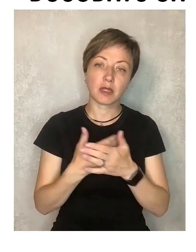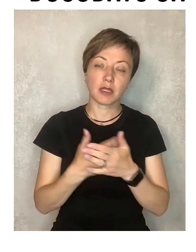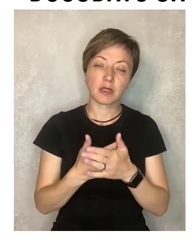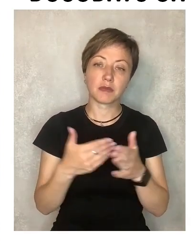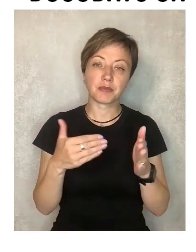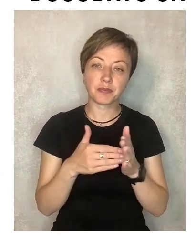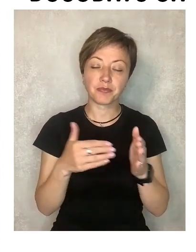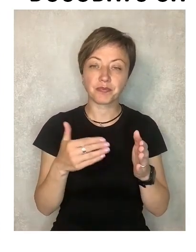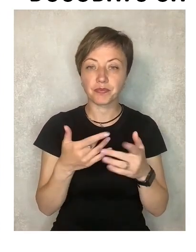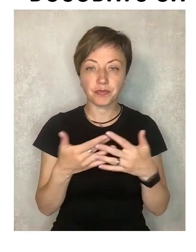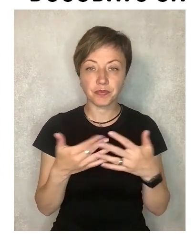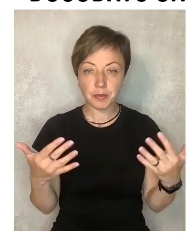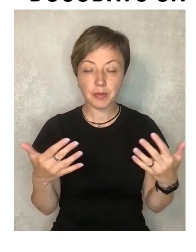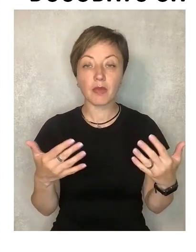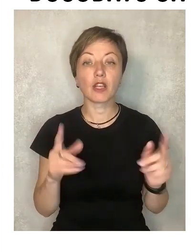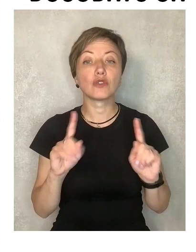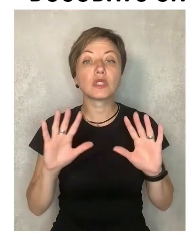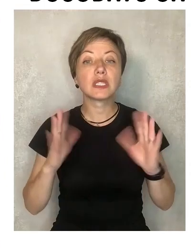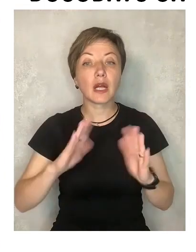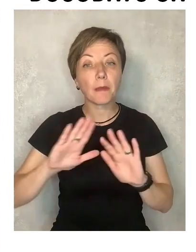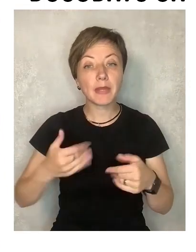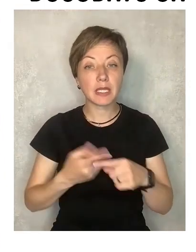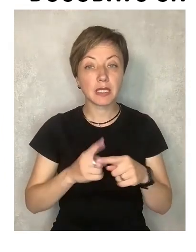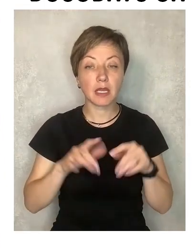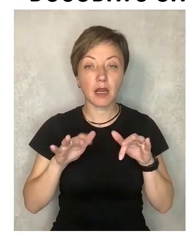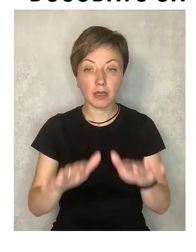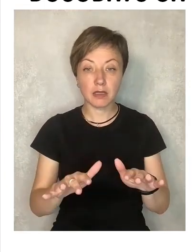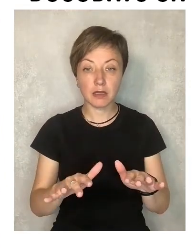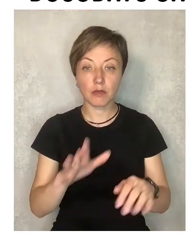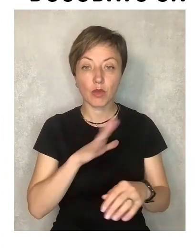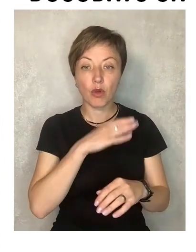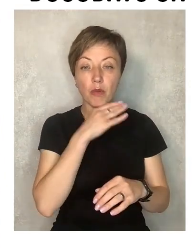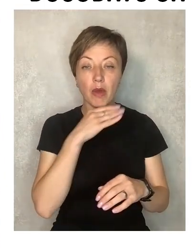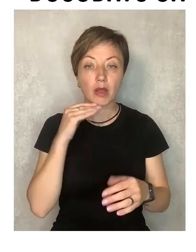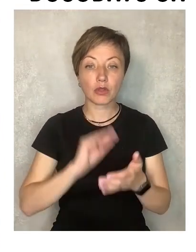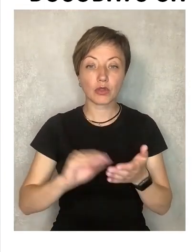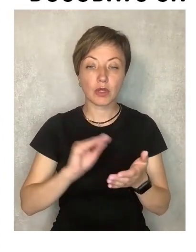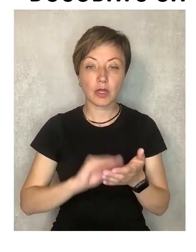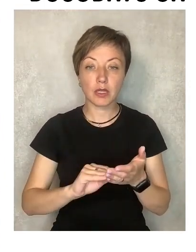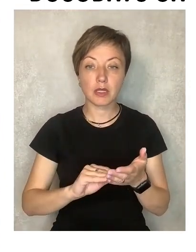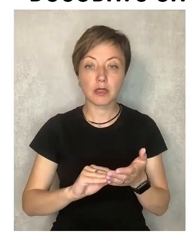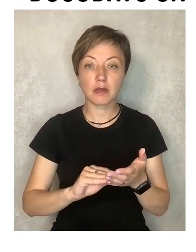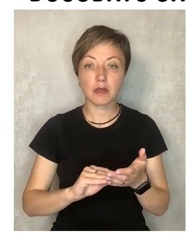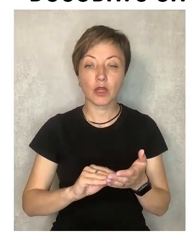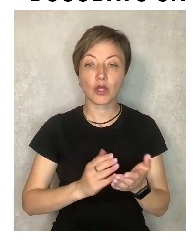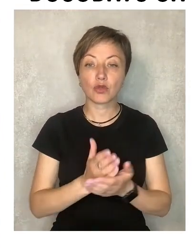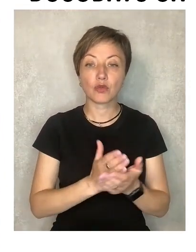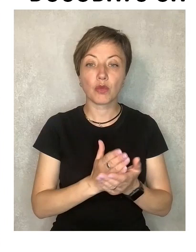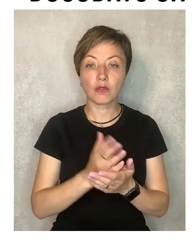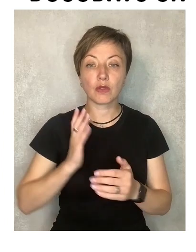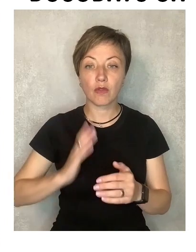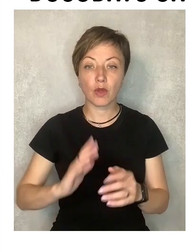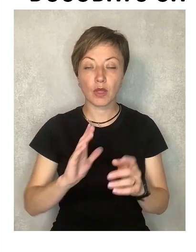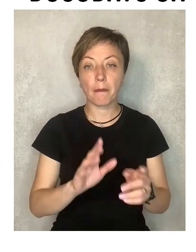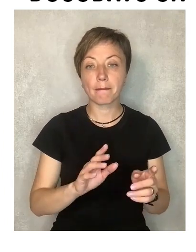От. І що сталося після цієї акції? Тобто було багато журналістів, службовцям доводилося переступати через